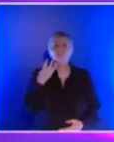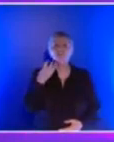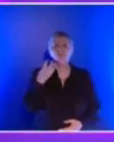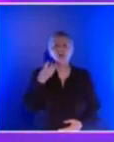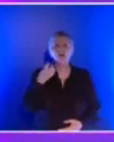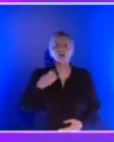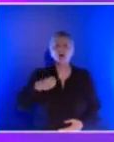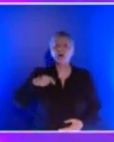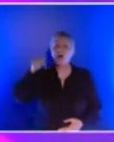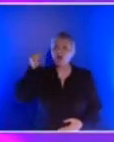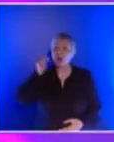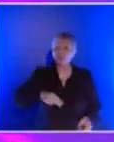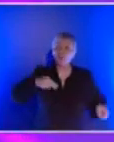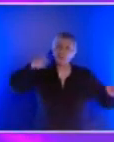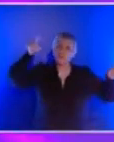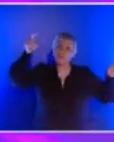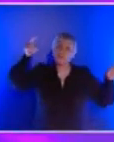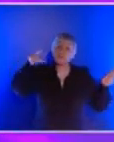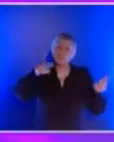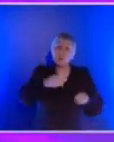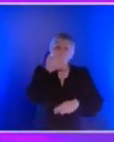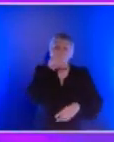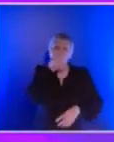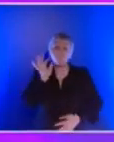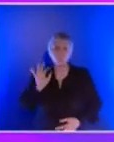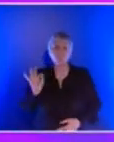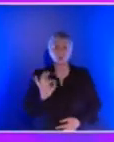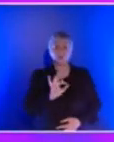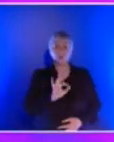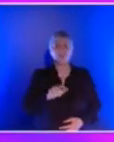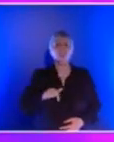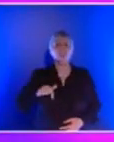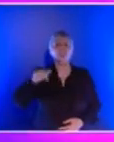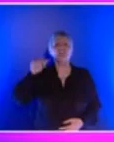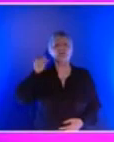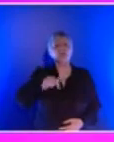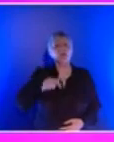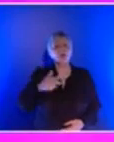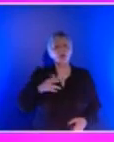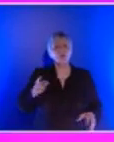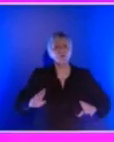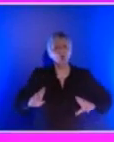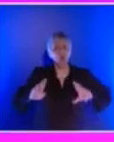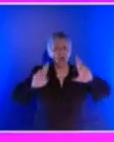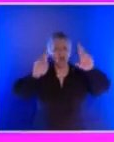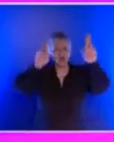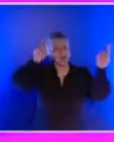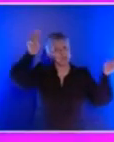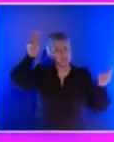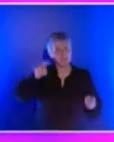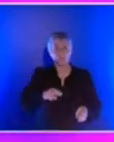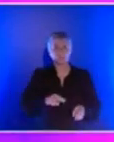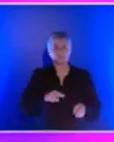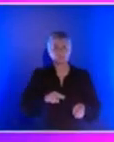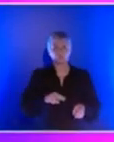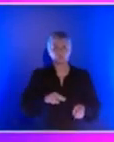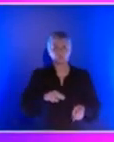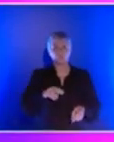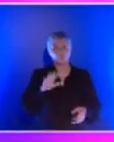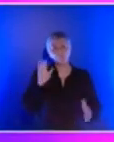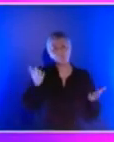ρήπους και θα καταναλώνουμε 50% λιγότερη ενέργεια από ότι το 1996 και